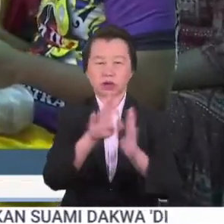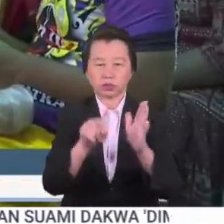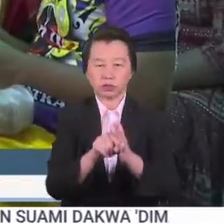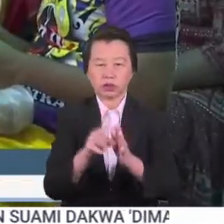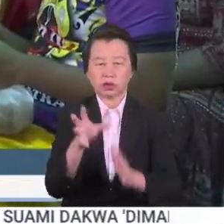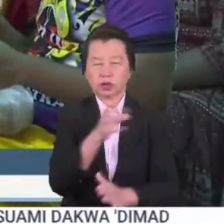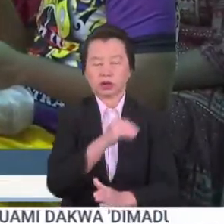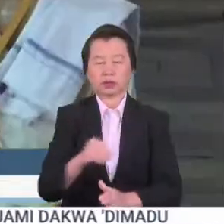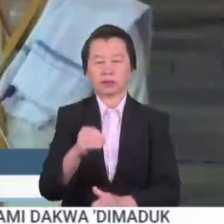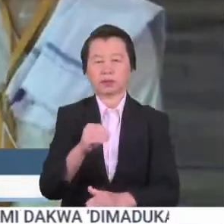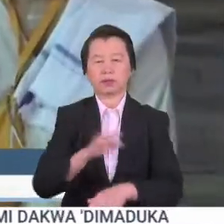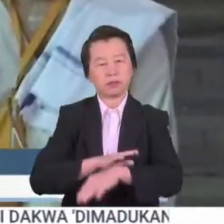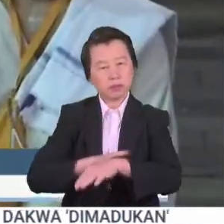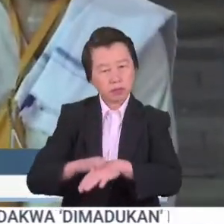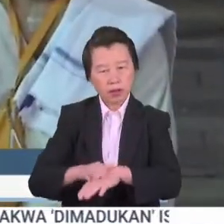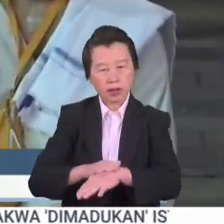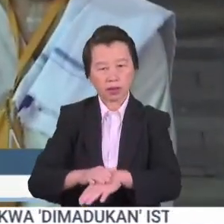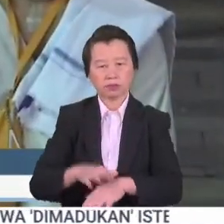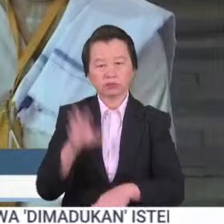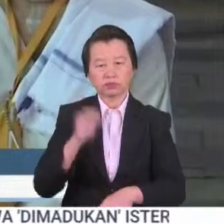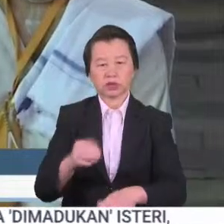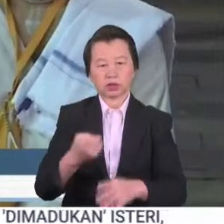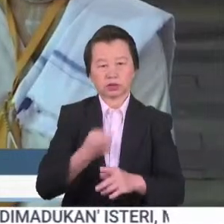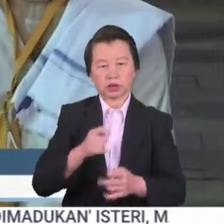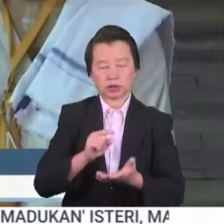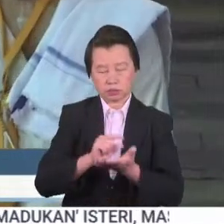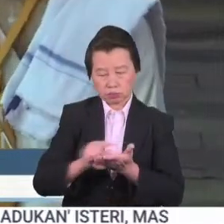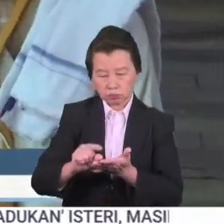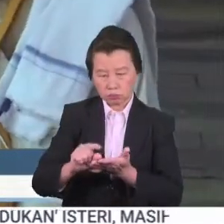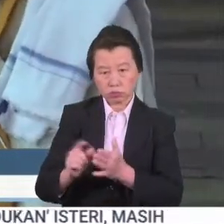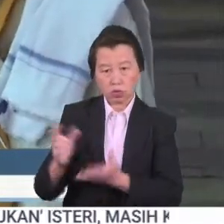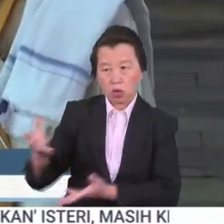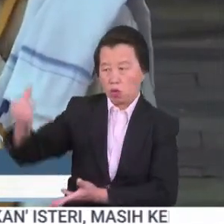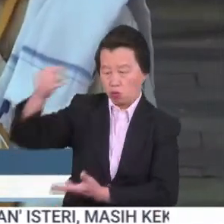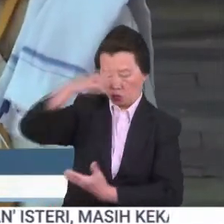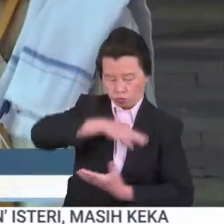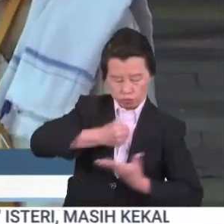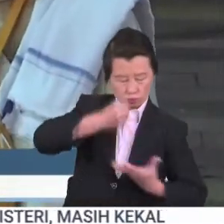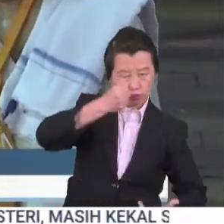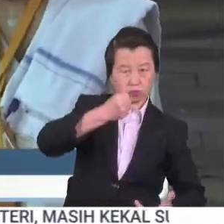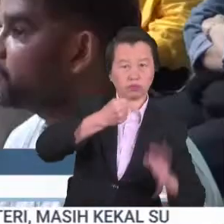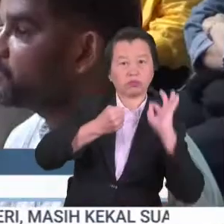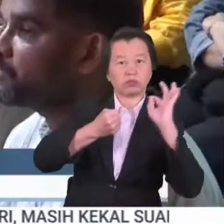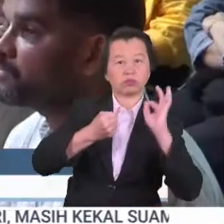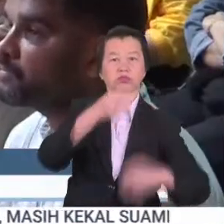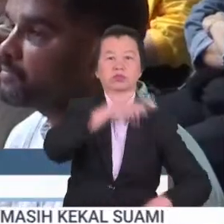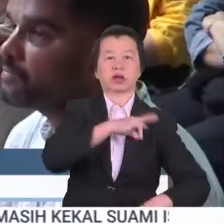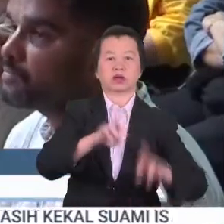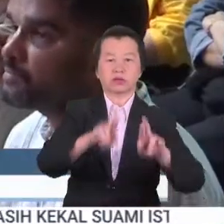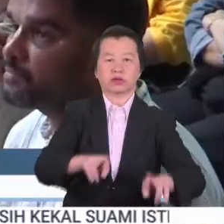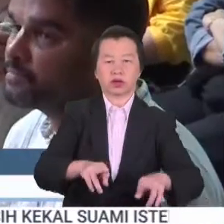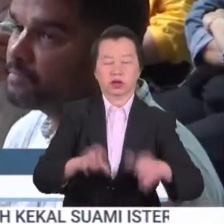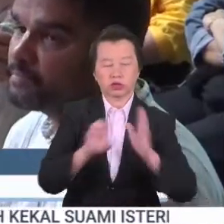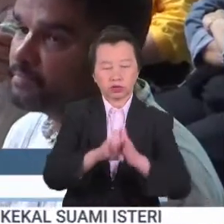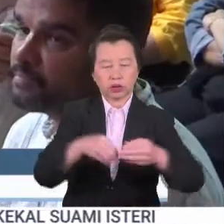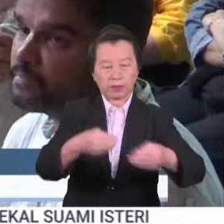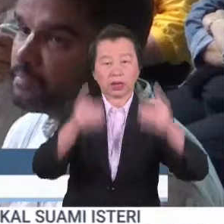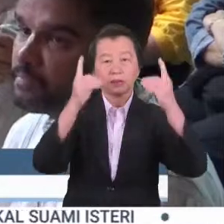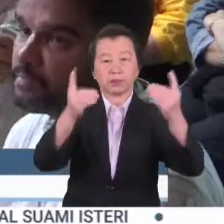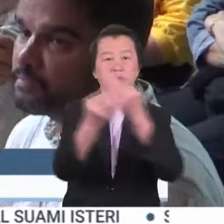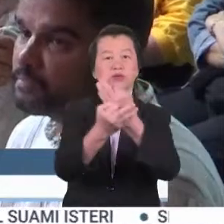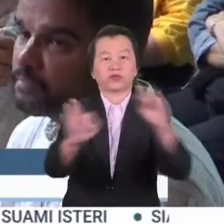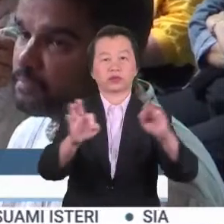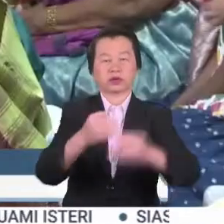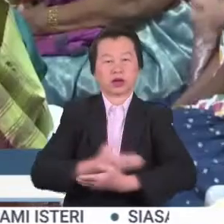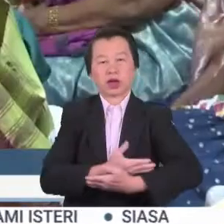dan bangsa sementara itu katanya hasil pendapatan negeri yang tinggi juga dapat memanfaatkan rakyat seperti memberi pendidikan percuma kepada